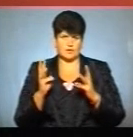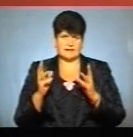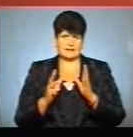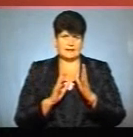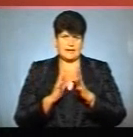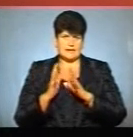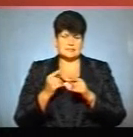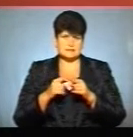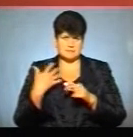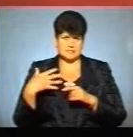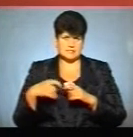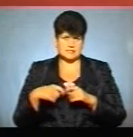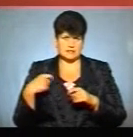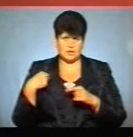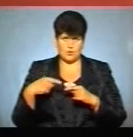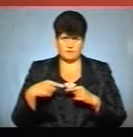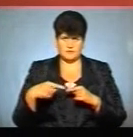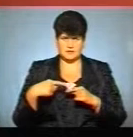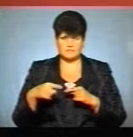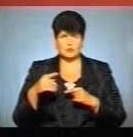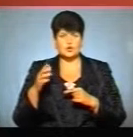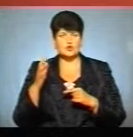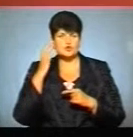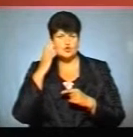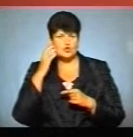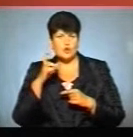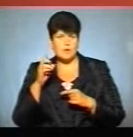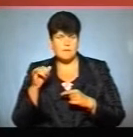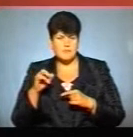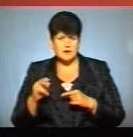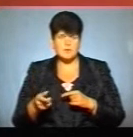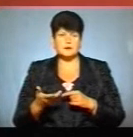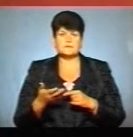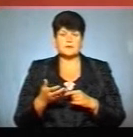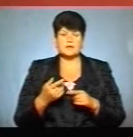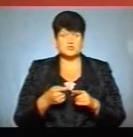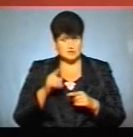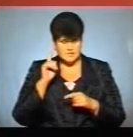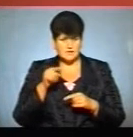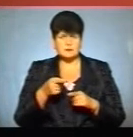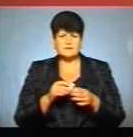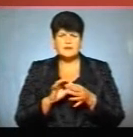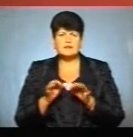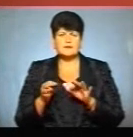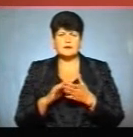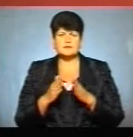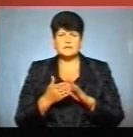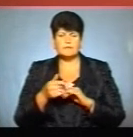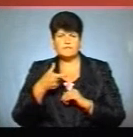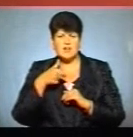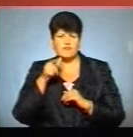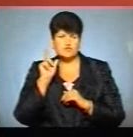Це за 50 кілометрів від Чорнобиля, як повідомляє Державна служба з надзвичайних ситуацій. Чи відомі вам деталі? Станом на